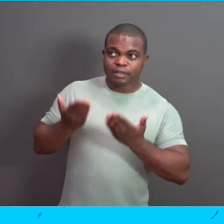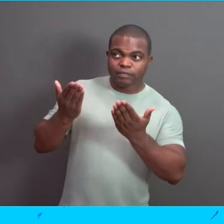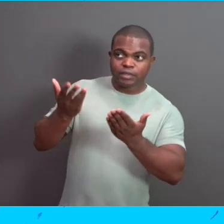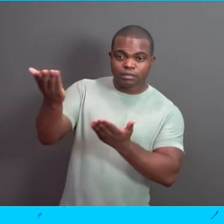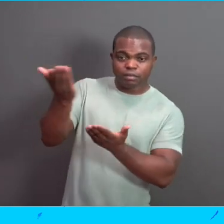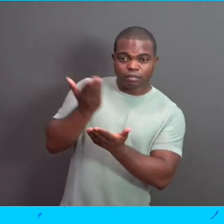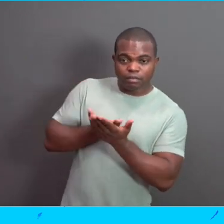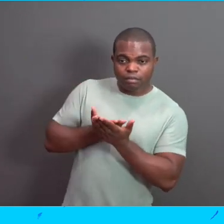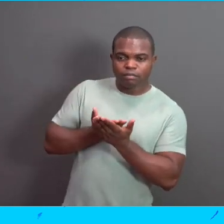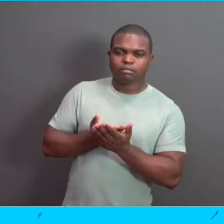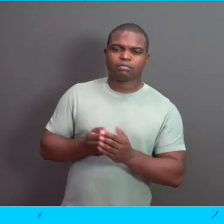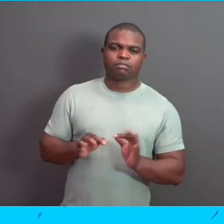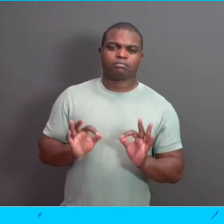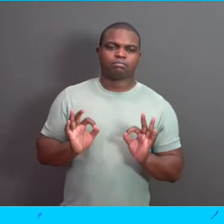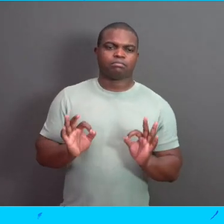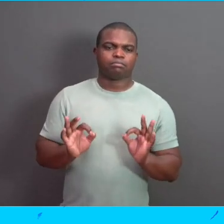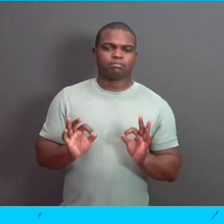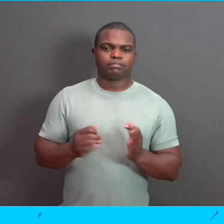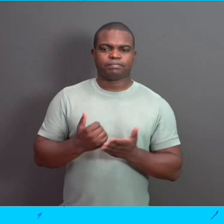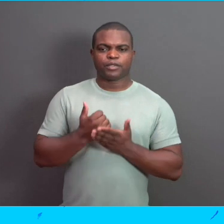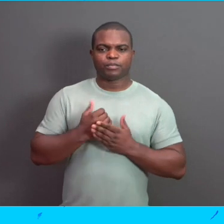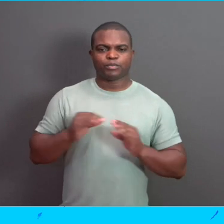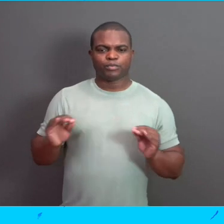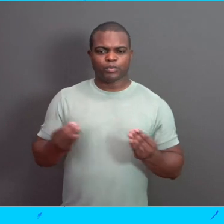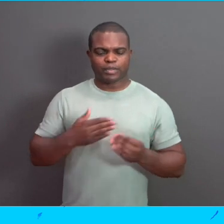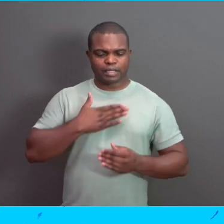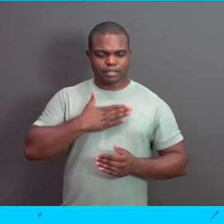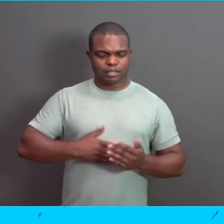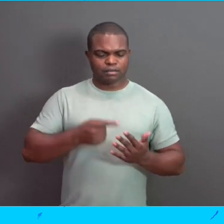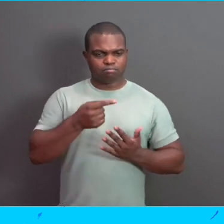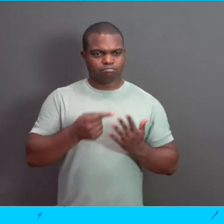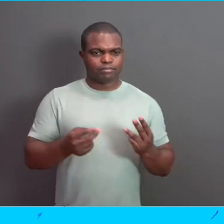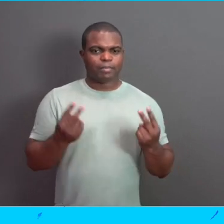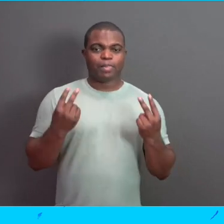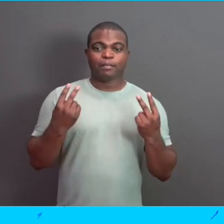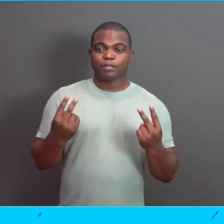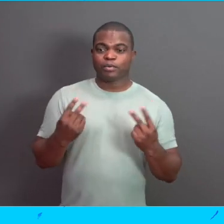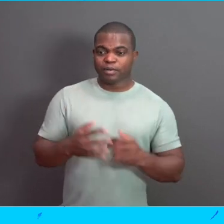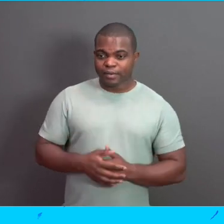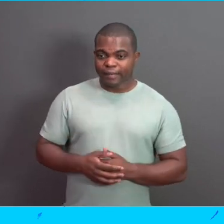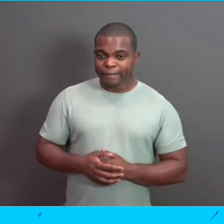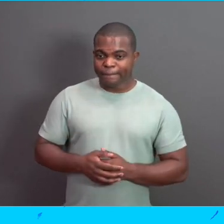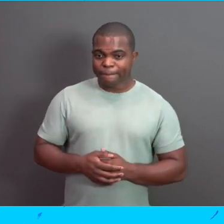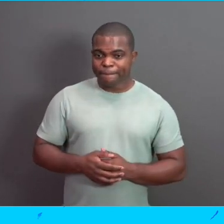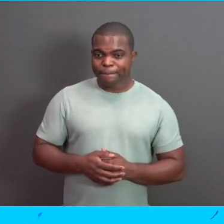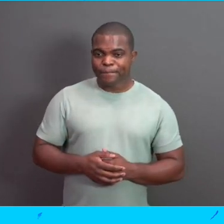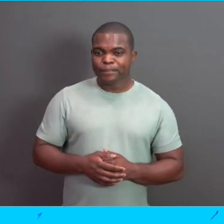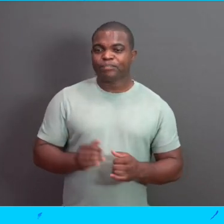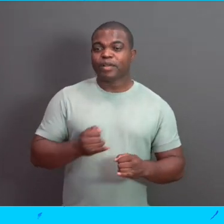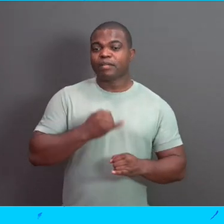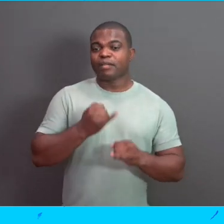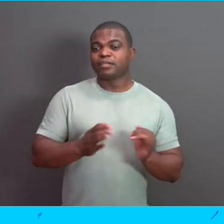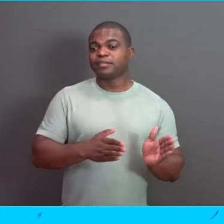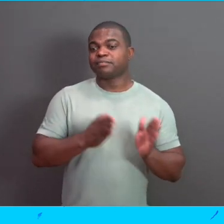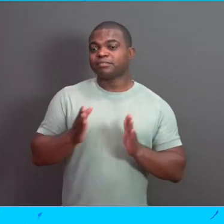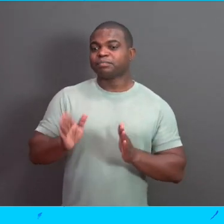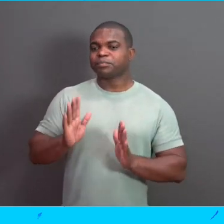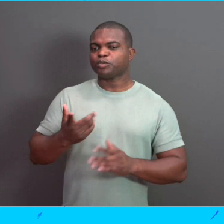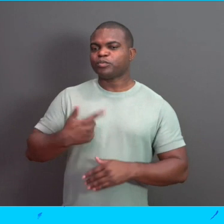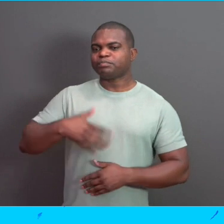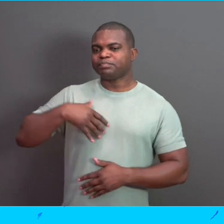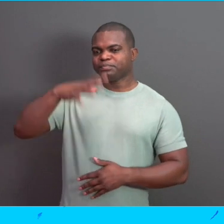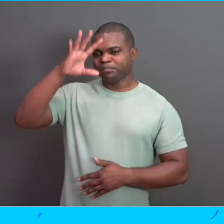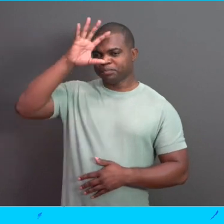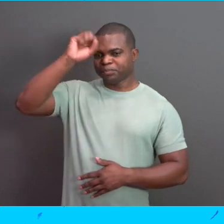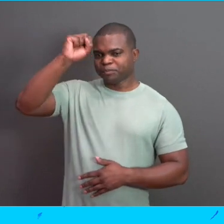il faut être respecté à les nécessités des jeunes. Et finalement, il ne faut pas oublier